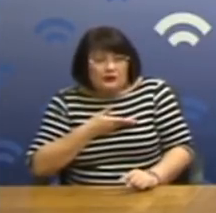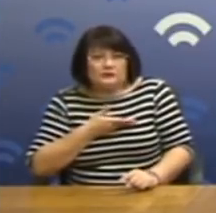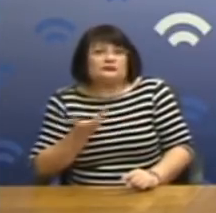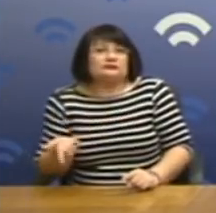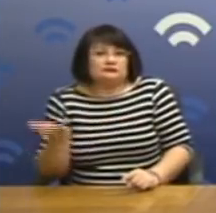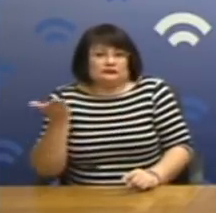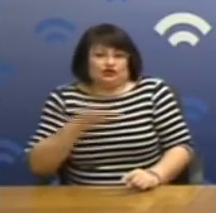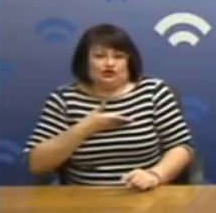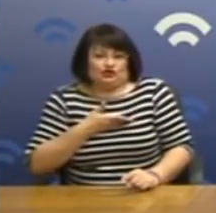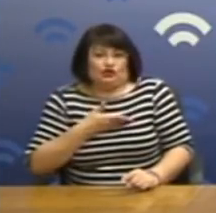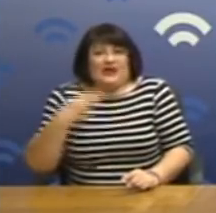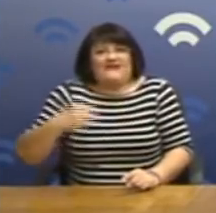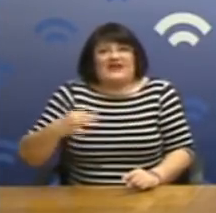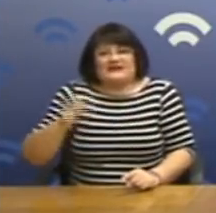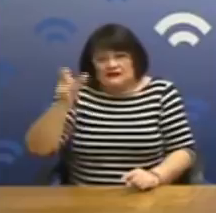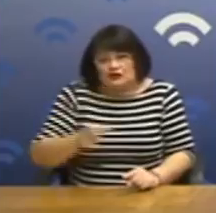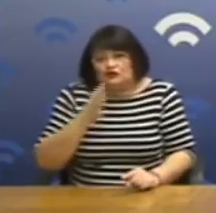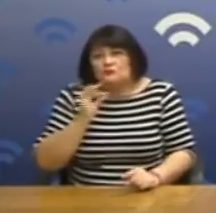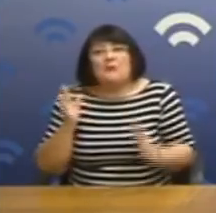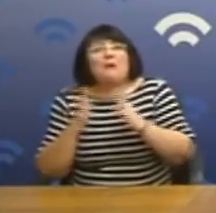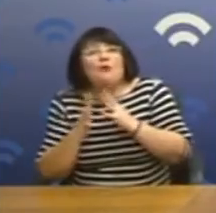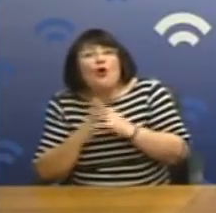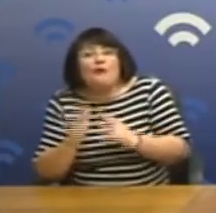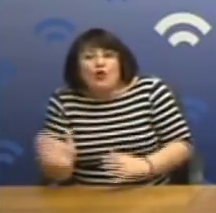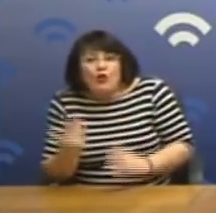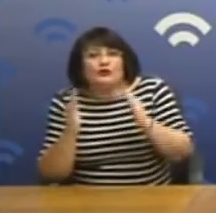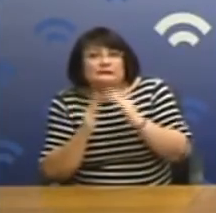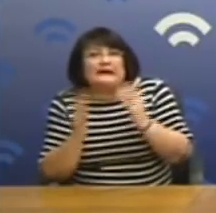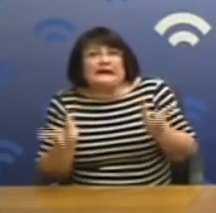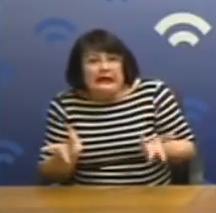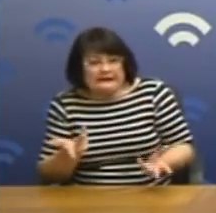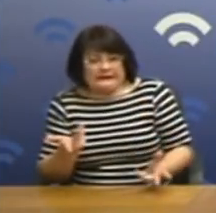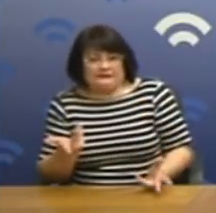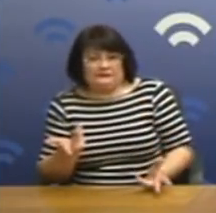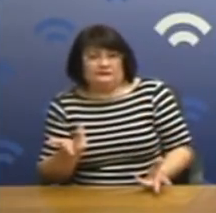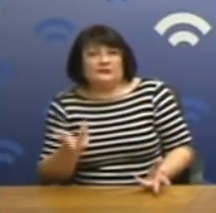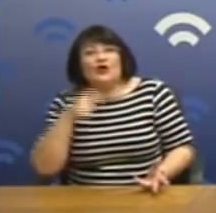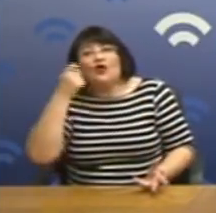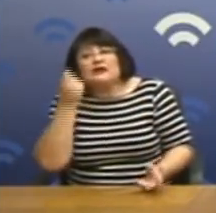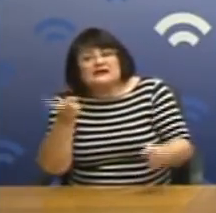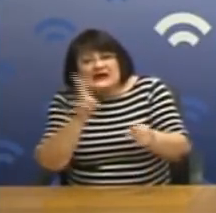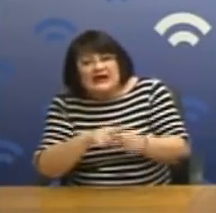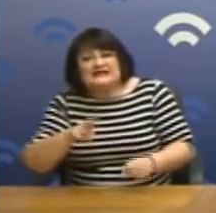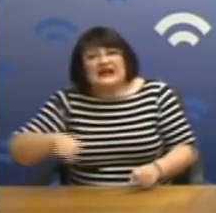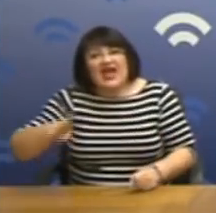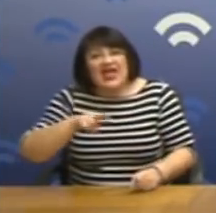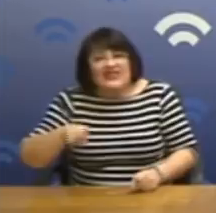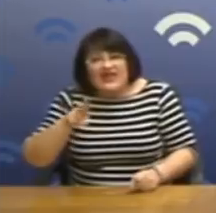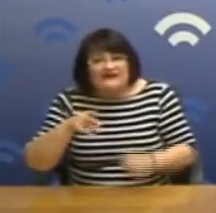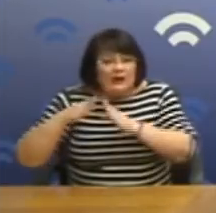να χαρακτηριστεί ευάλωτος, διατηρώντας το μόνο για όσους έχασαν γονείς, αδέρφια στο